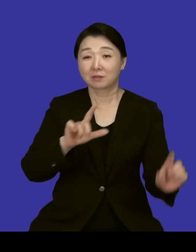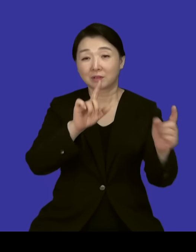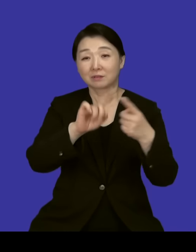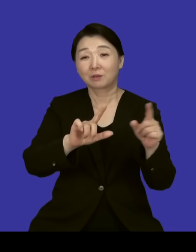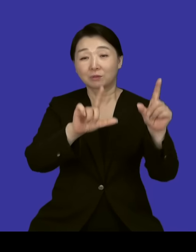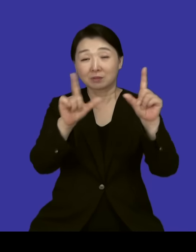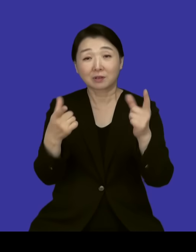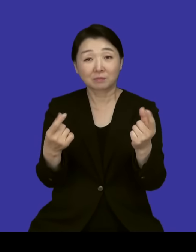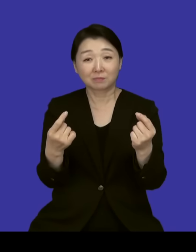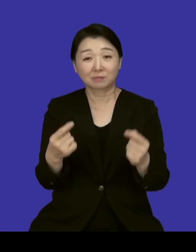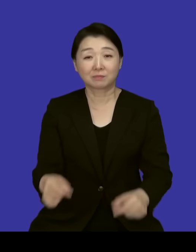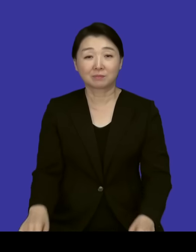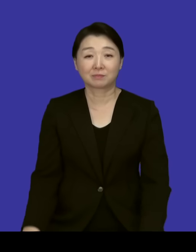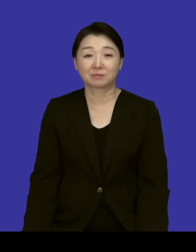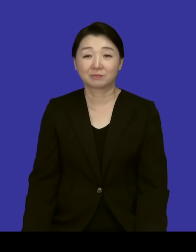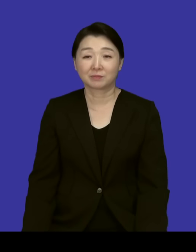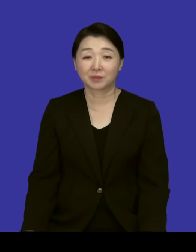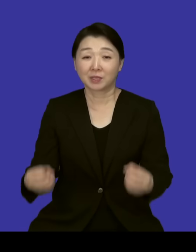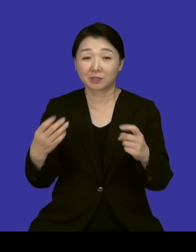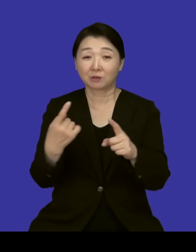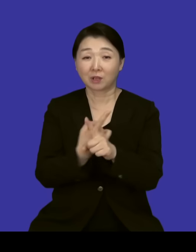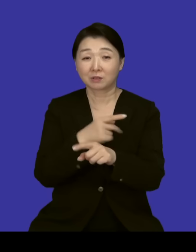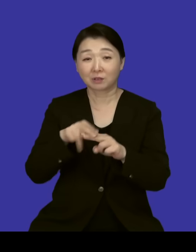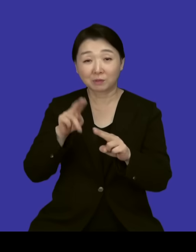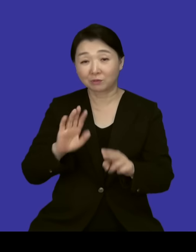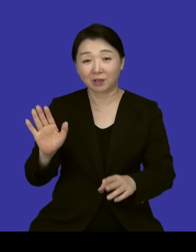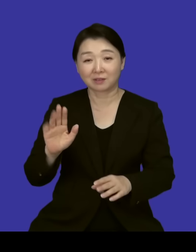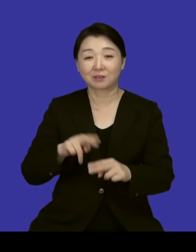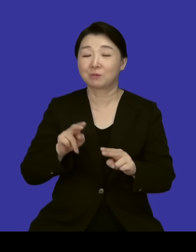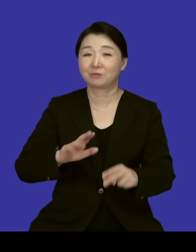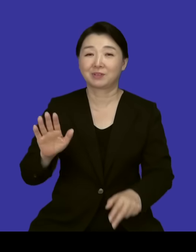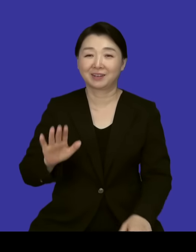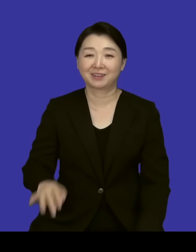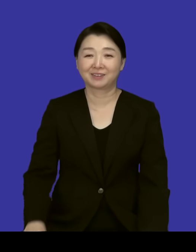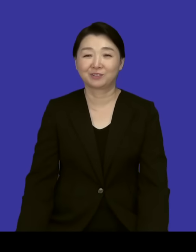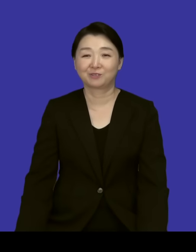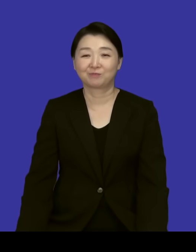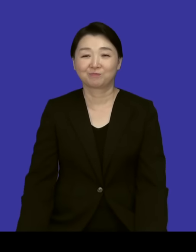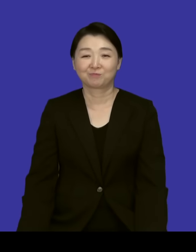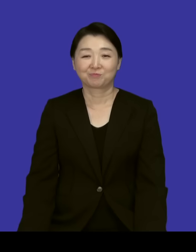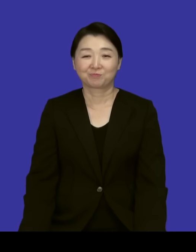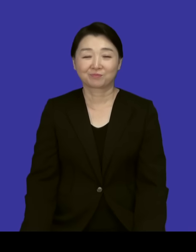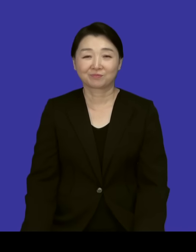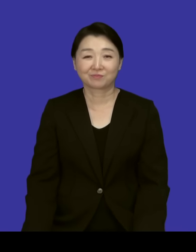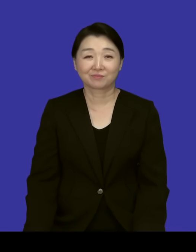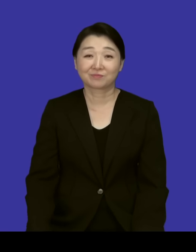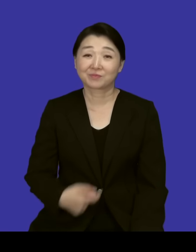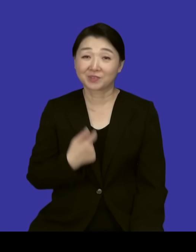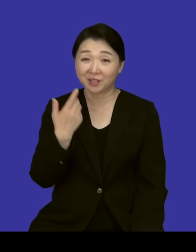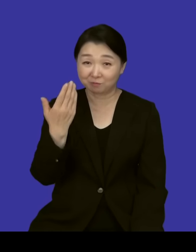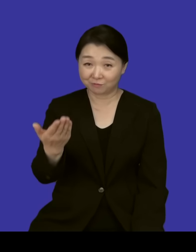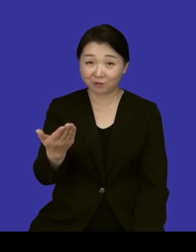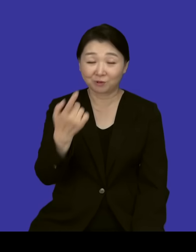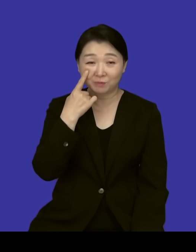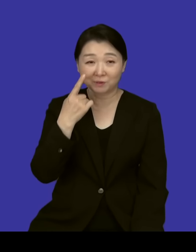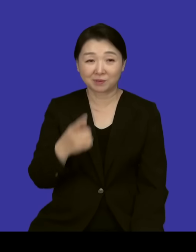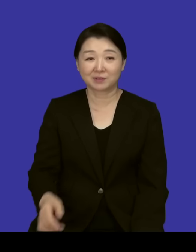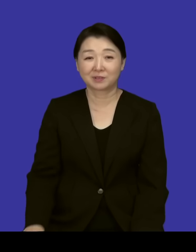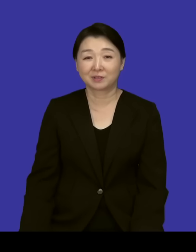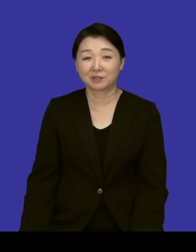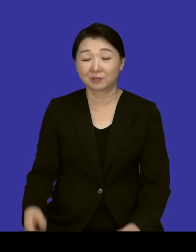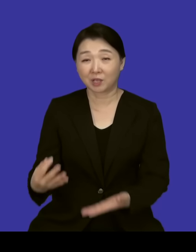같은데. 그렇지, 뭐, 네. 보통 뭐. 새롭게 해서 그만둘 거야? 이거 안 그만두죠. 아, 네. 네. 그래서 제가 그런 질문 드려요. 네. 뭐